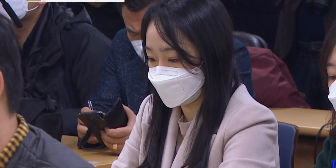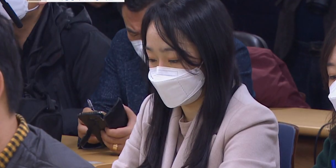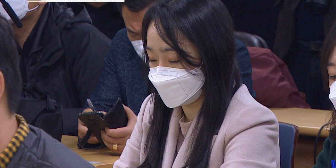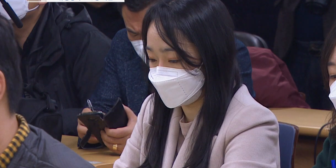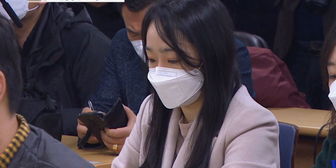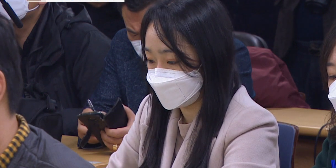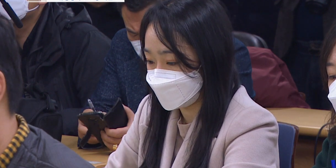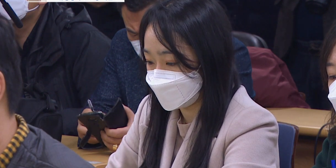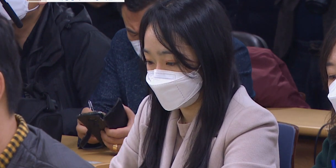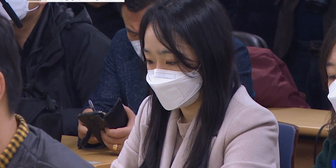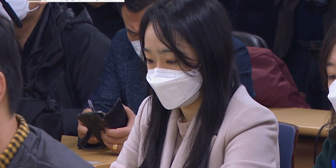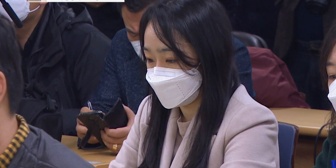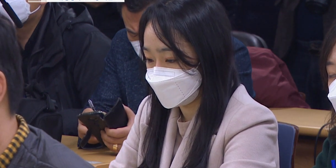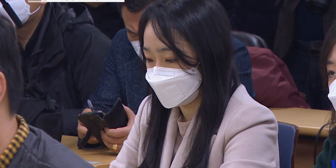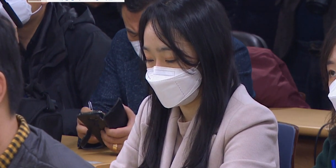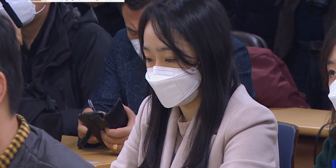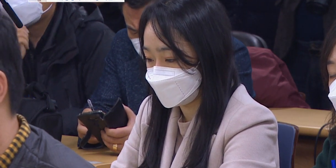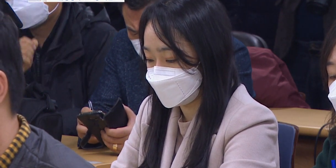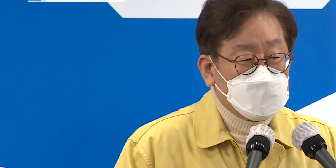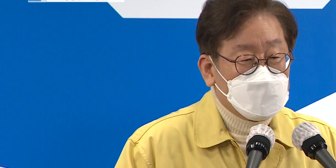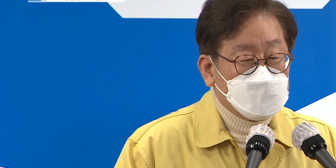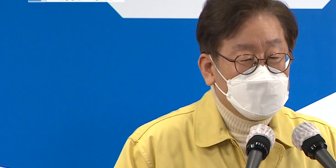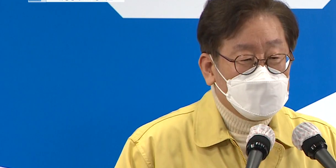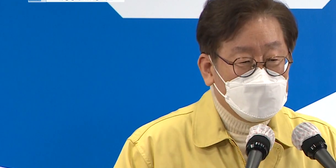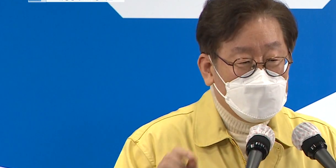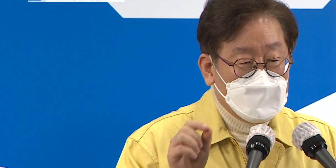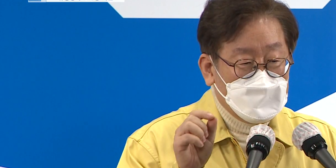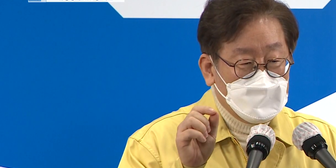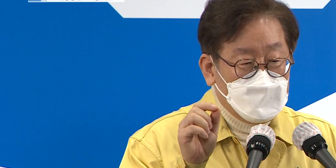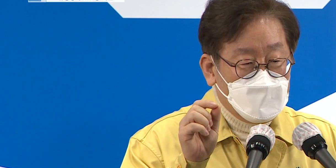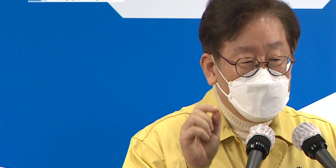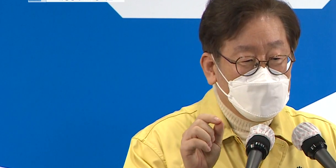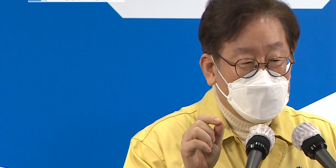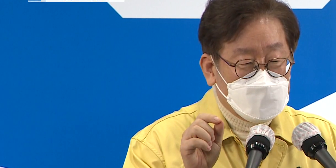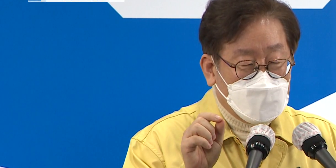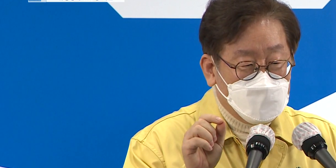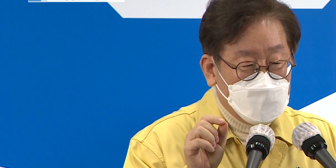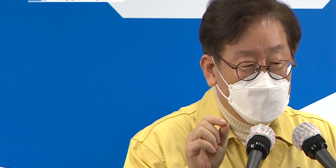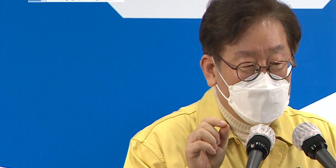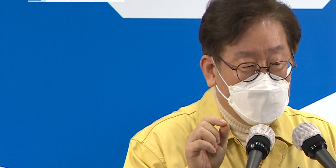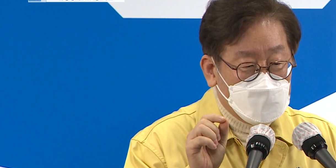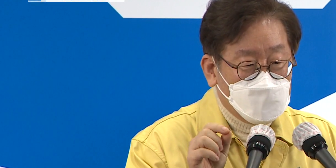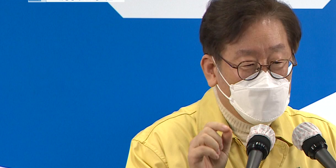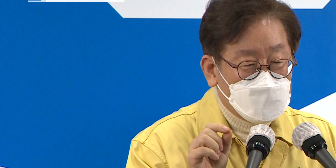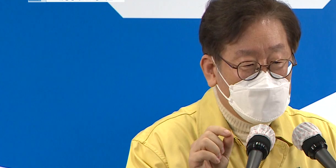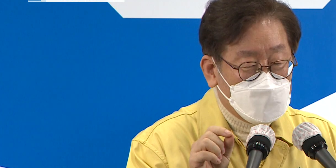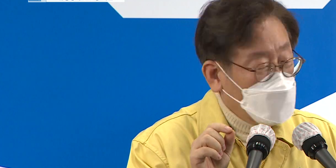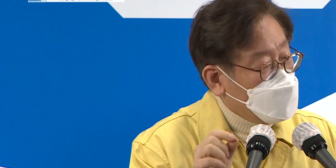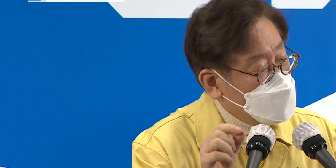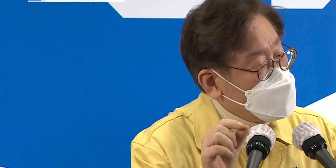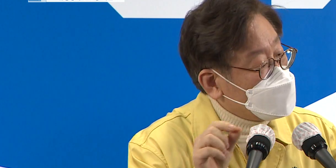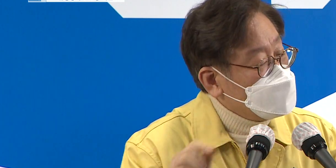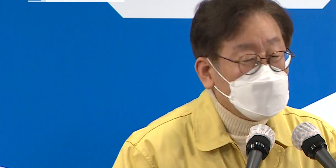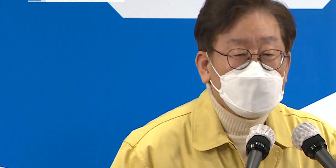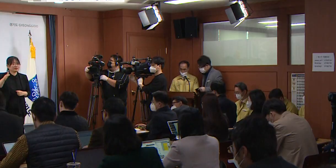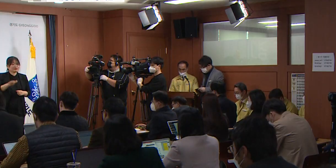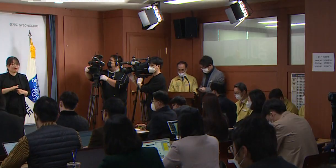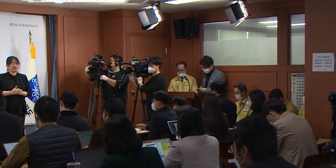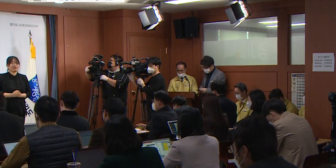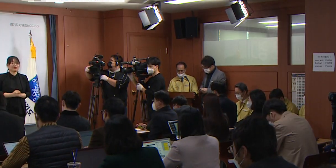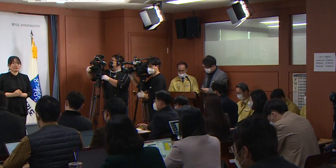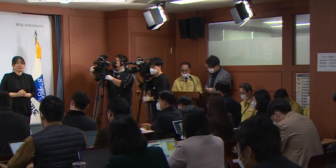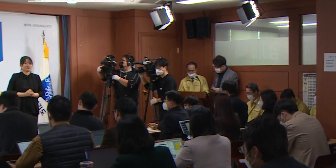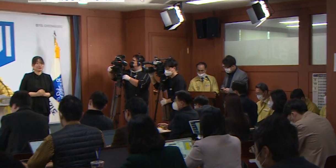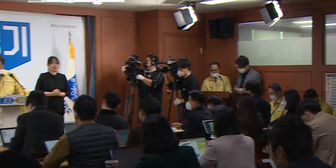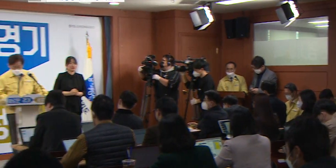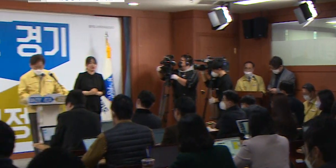원의 예산을 투입해 필요한 장비 등을 확보하겠다고 밝혔습니다. 이재명 지사는 만일 사태에 대비해 병상 만